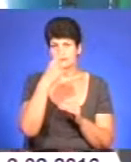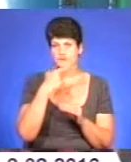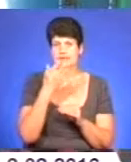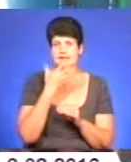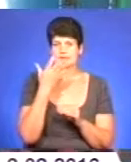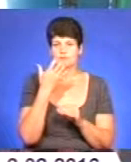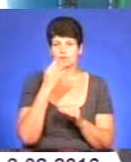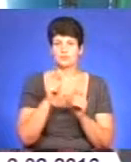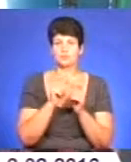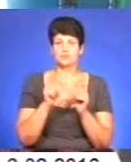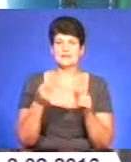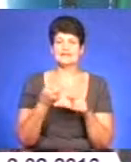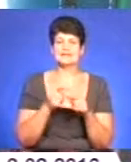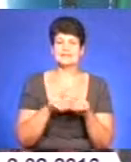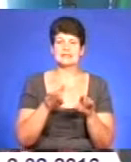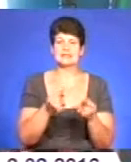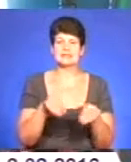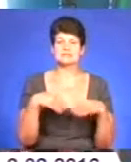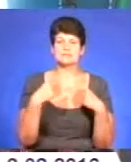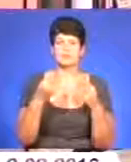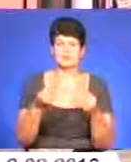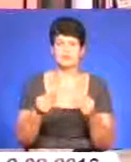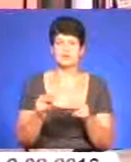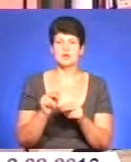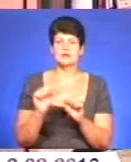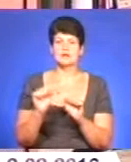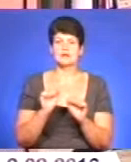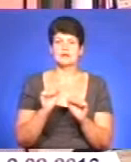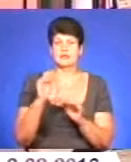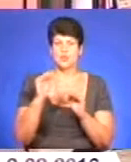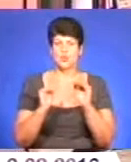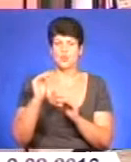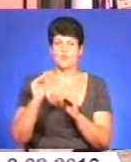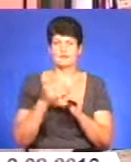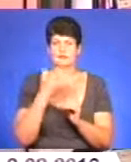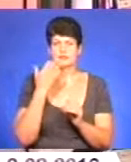пункти. Це дасть змогу регулювати кількість тепла відповідно до погодних умов.